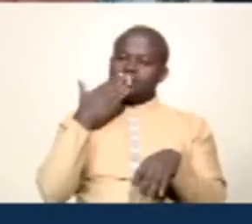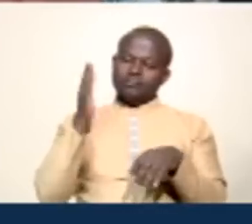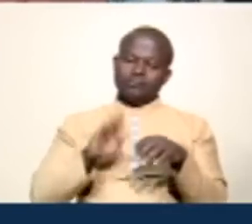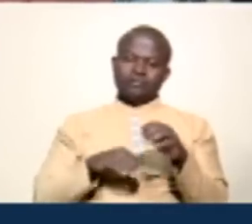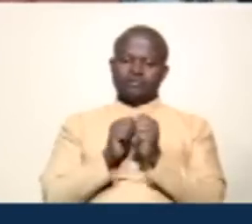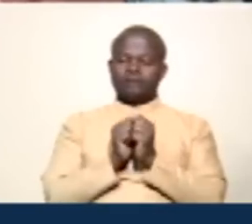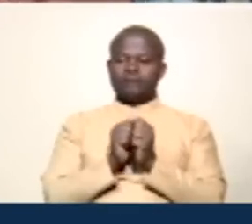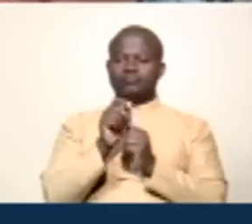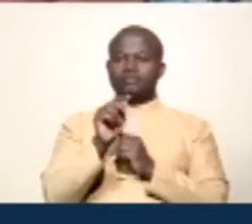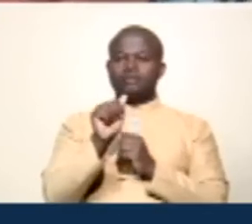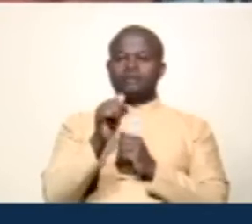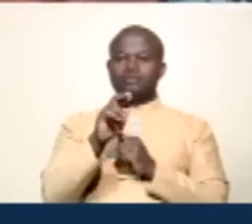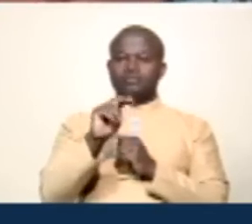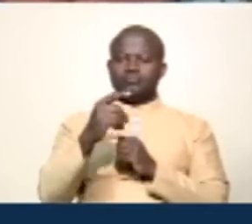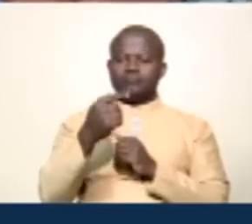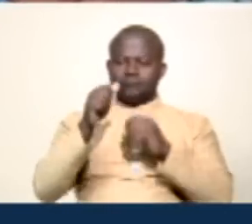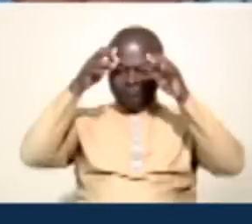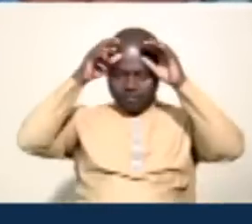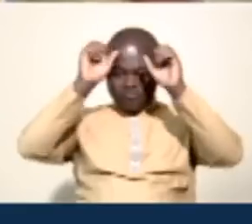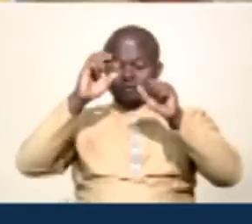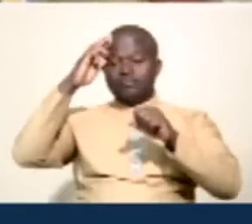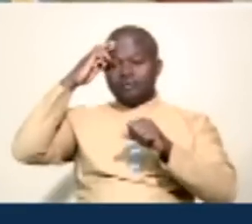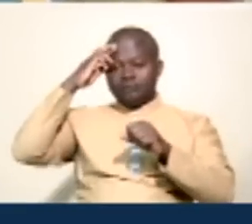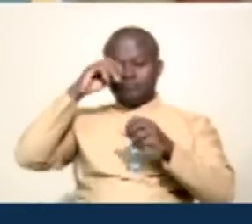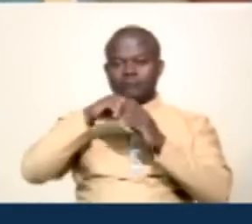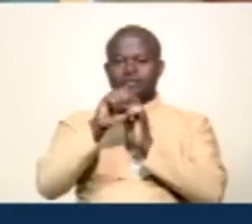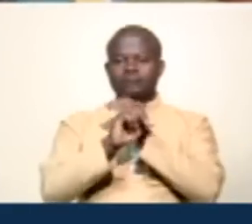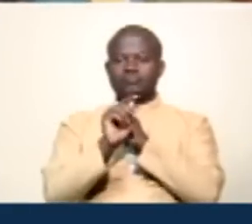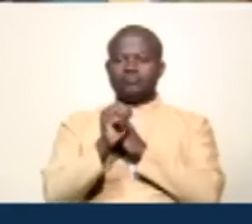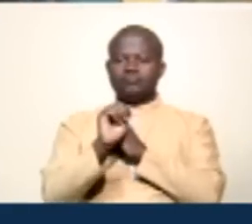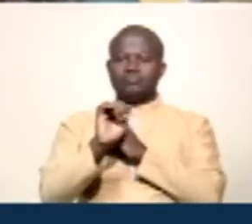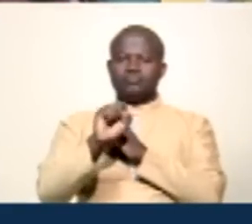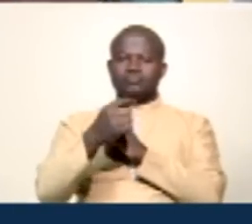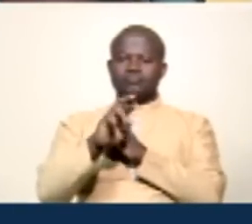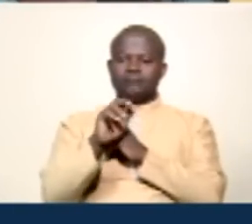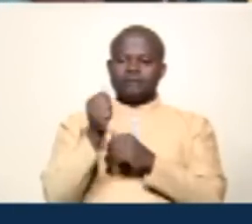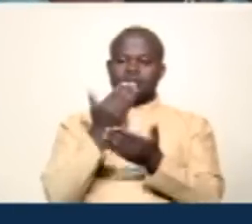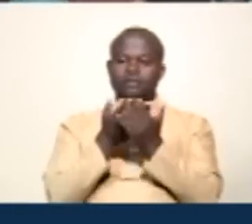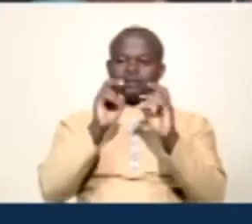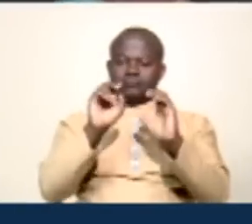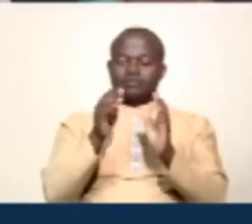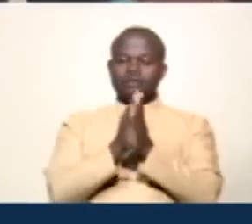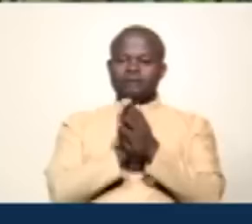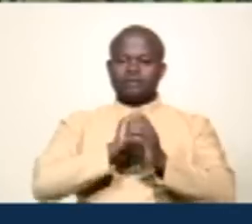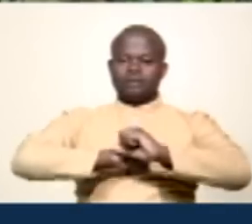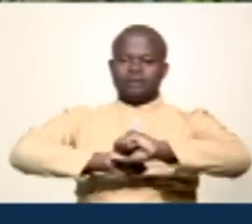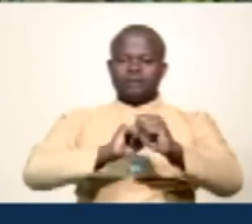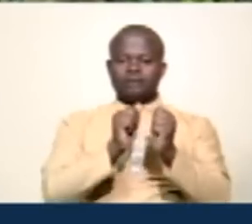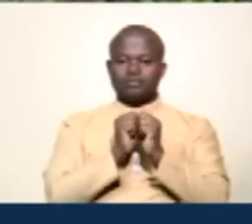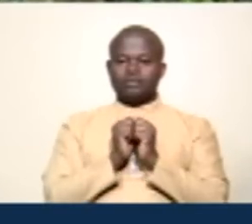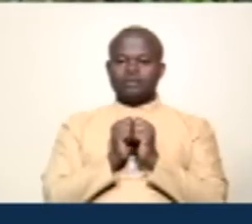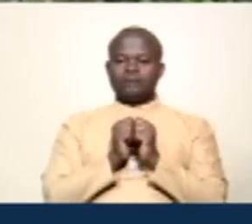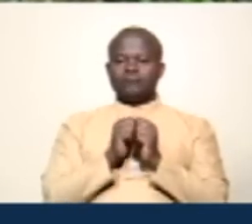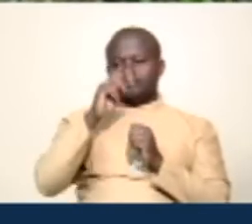urw'agashinyaguro Kayiranga Gilbert perezida w'umuryango Ibuka mu murenge wa Kimisagara arasaba ko aya mateka yasigasirwa